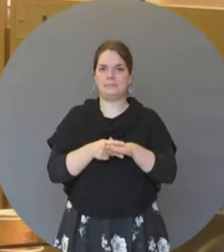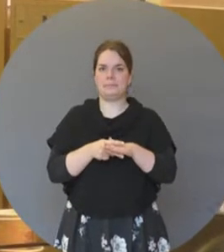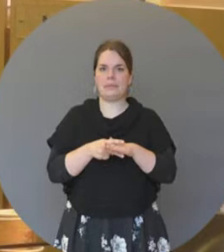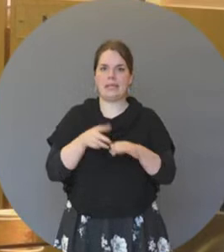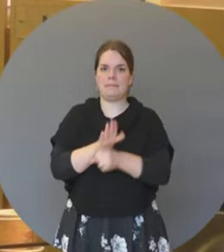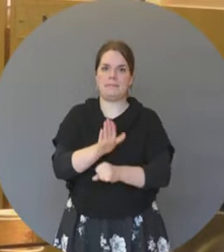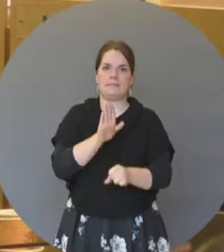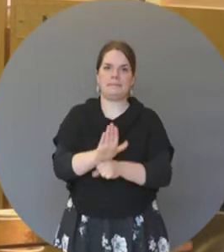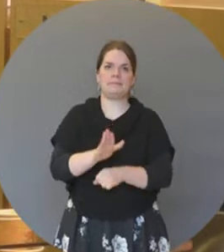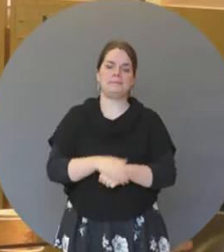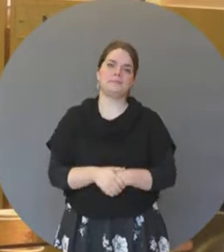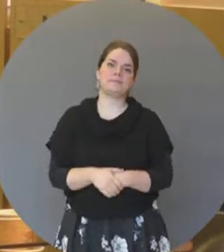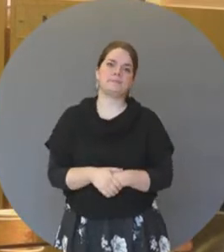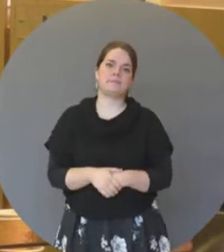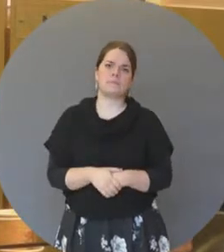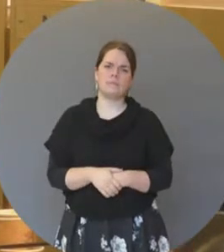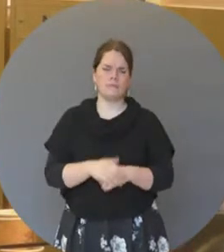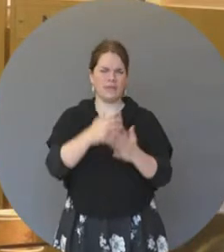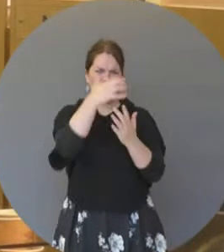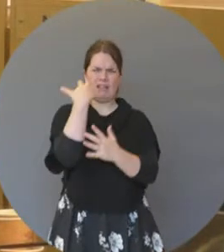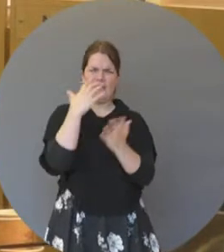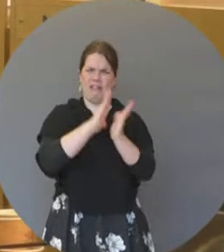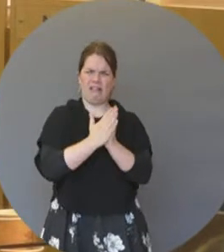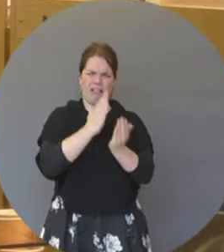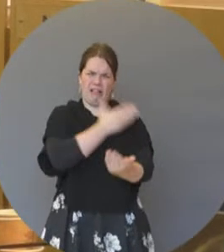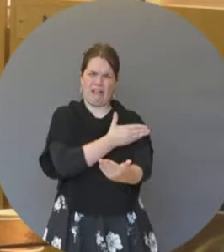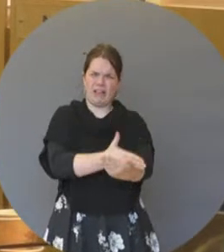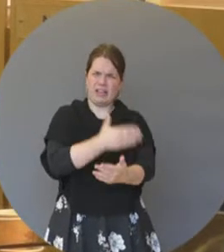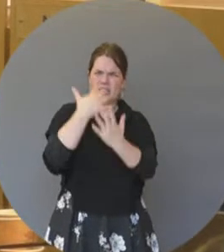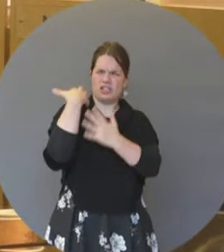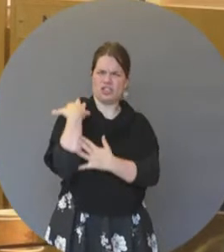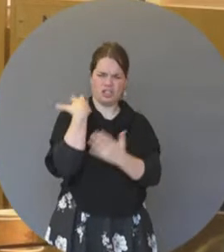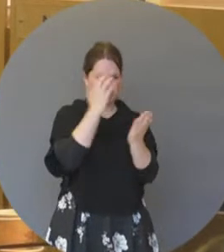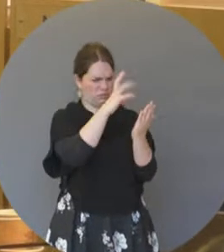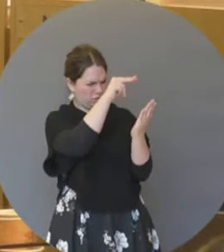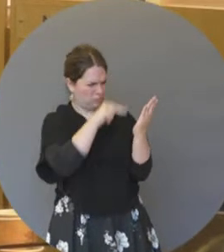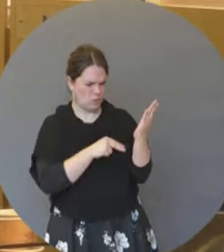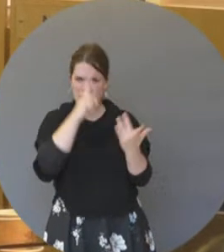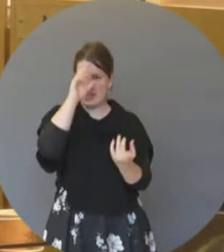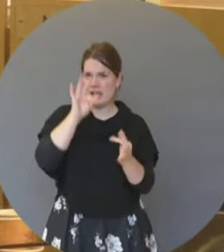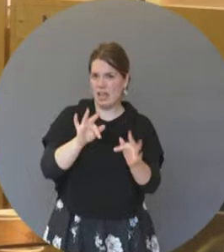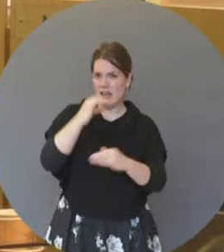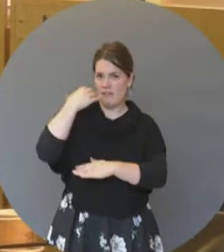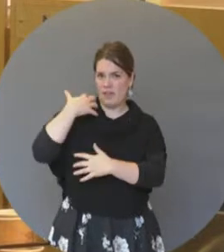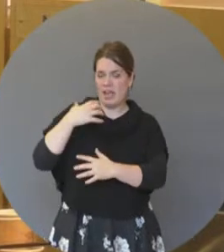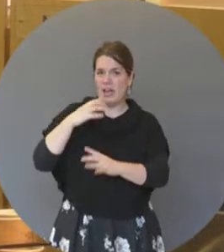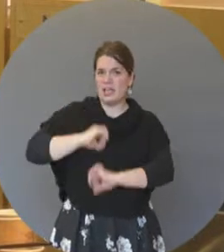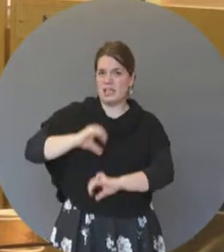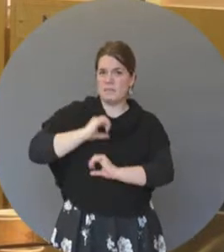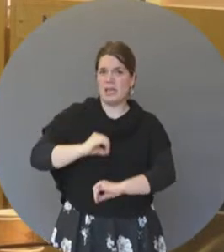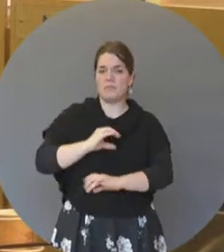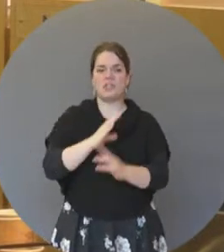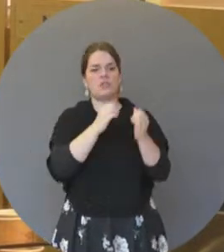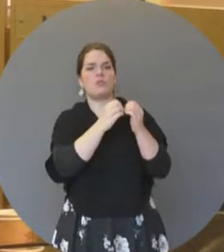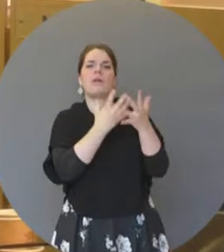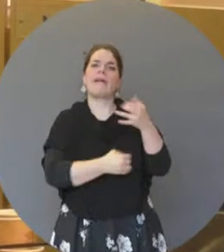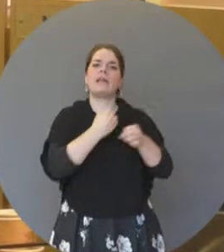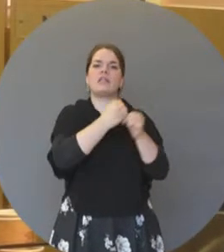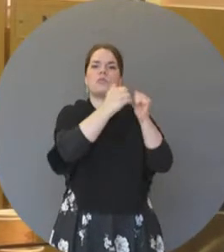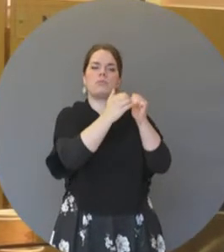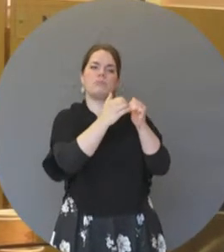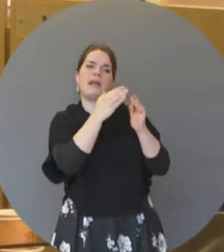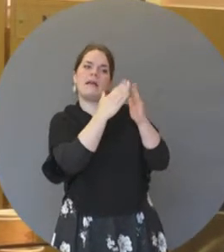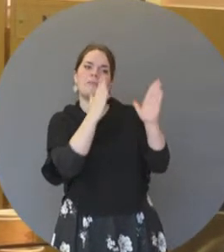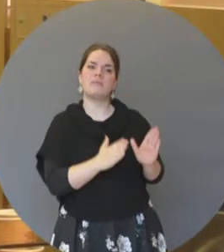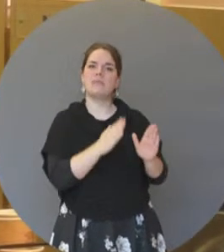vous nous présentez un cahier des charges qui s'inscrit dans le cadre de l'expérimentation à la mise en place des maisons de l'autonomie et des aidants et un